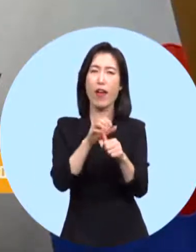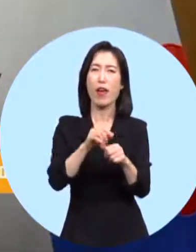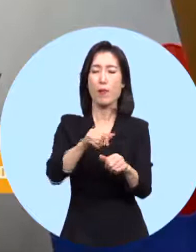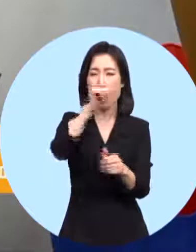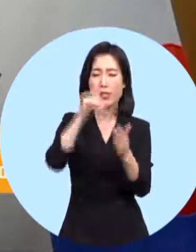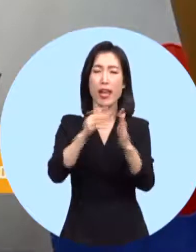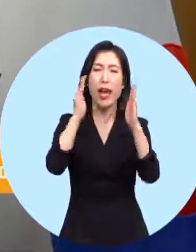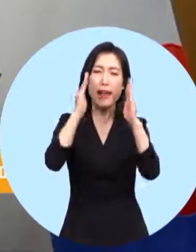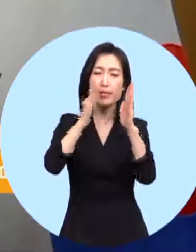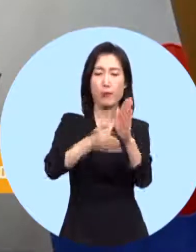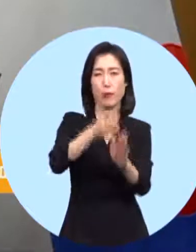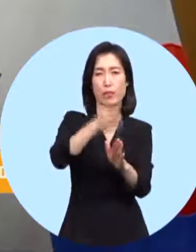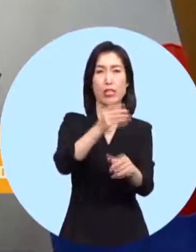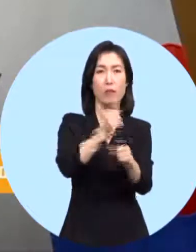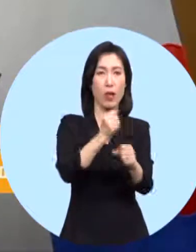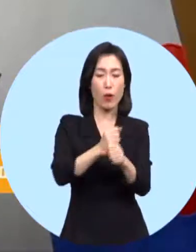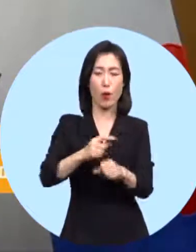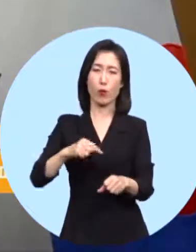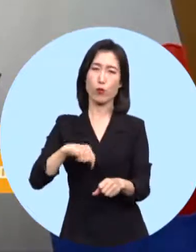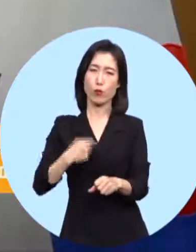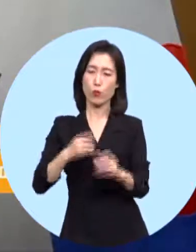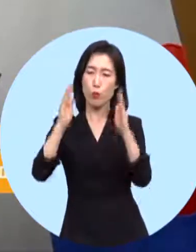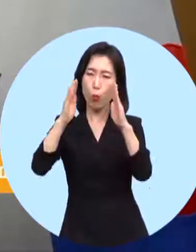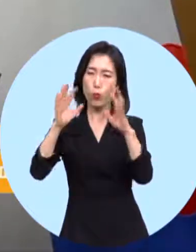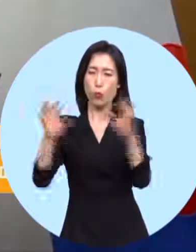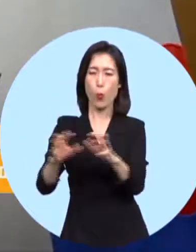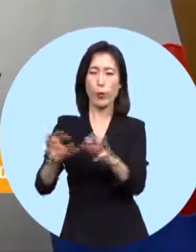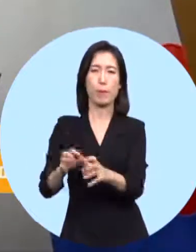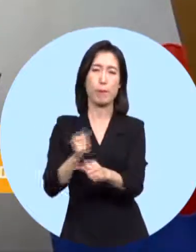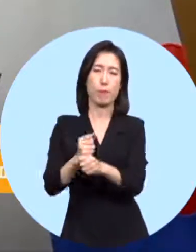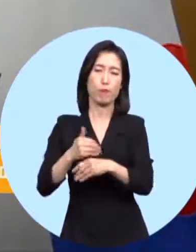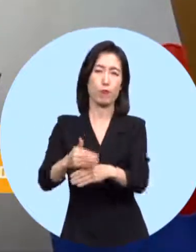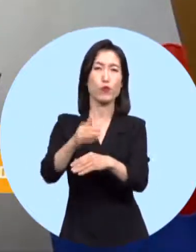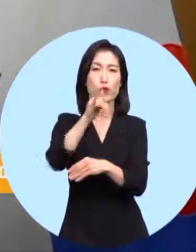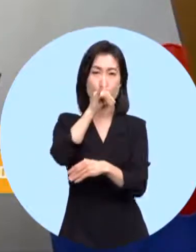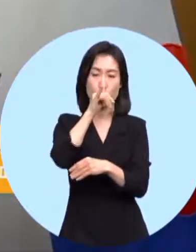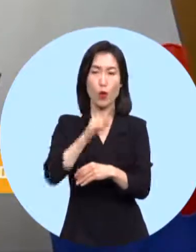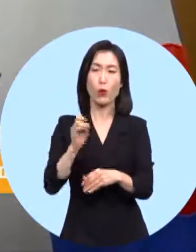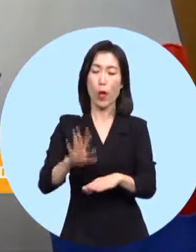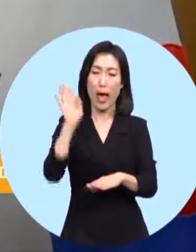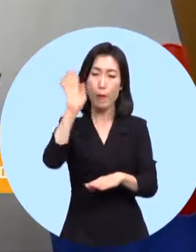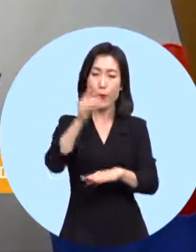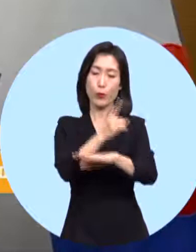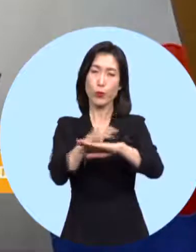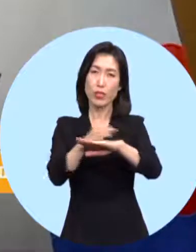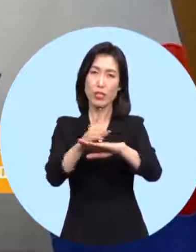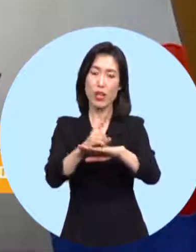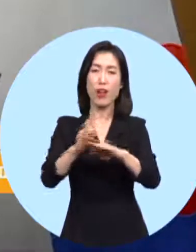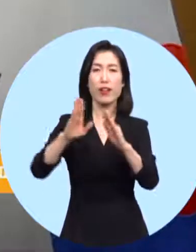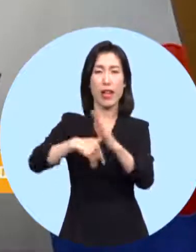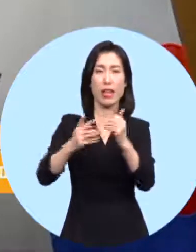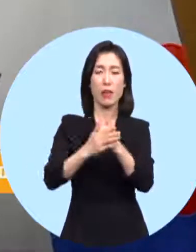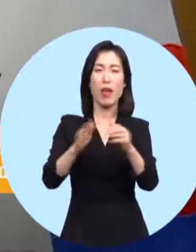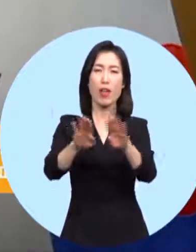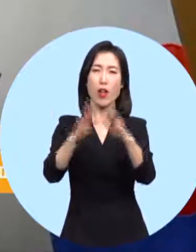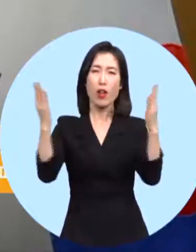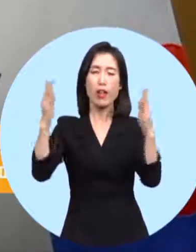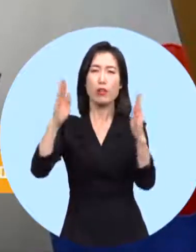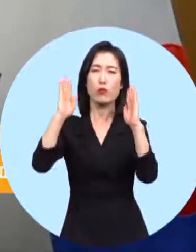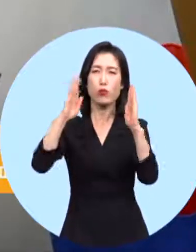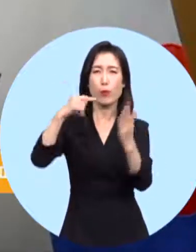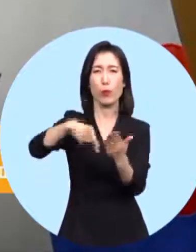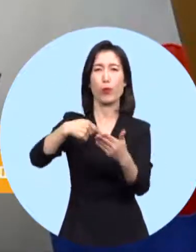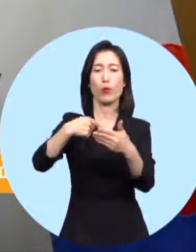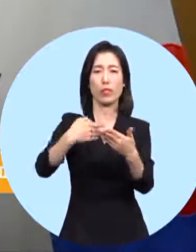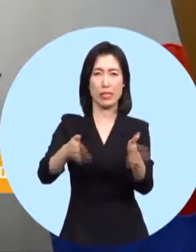도시와 자발적 학습 모임을 만들어가고 있으며 디지털 시대의 열린 평생교육 훈련 혁신